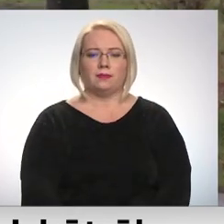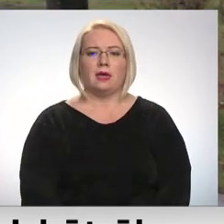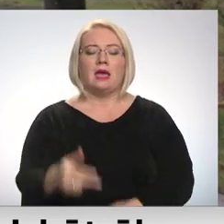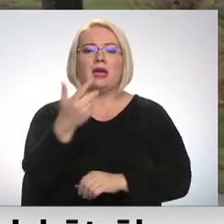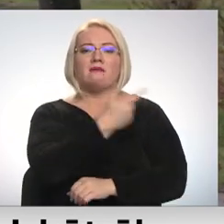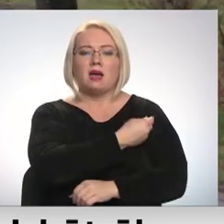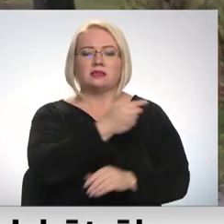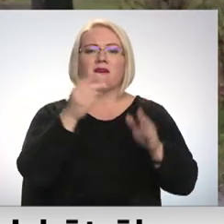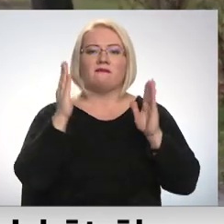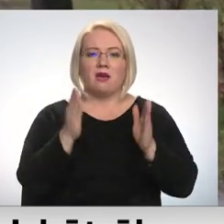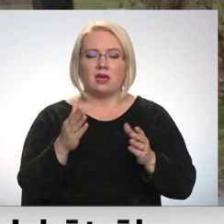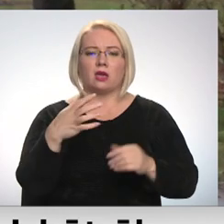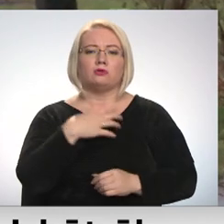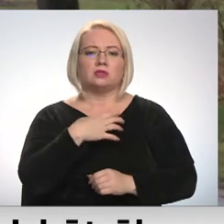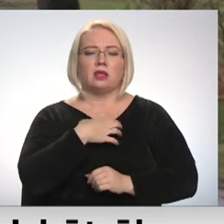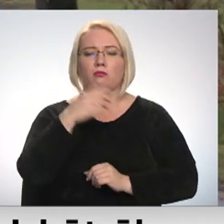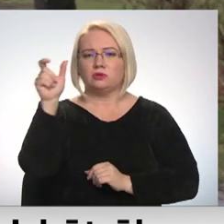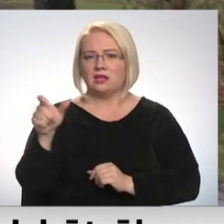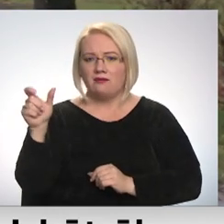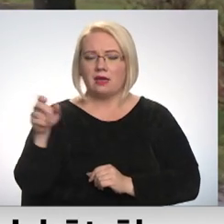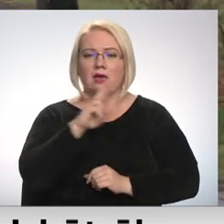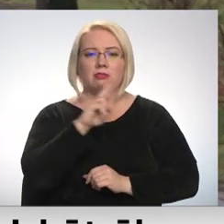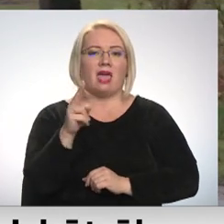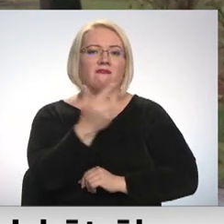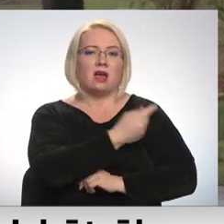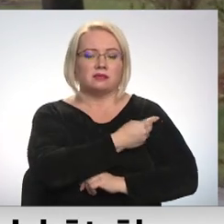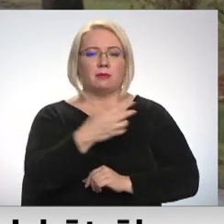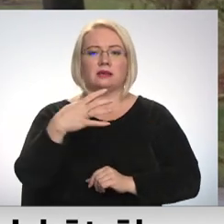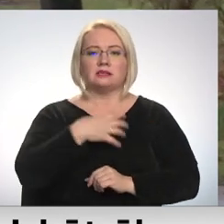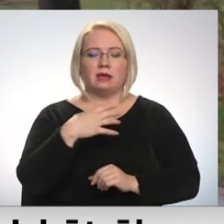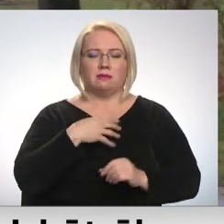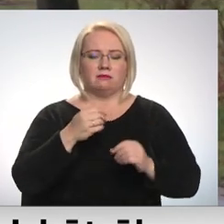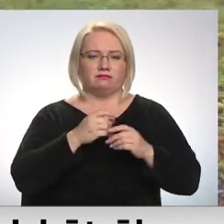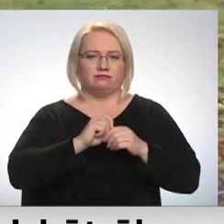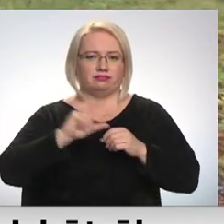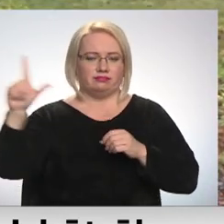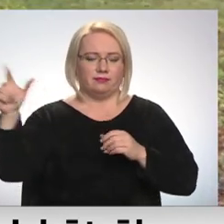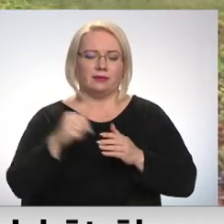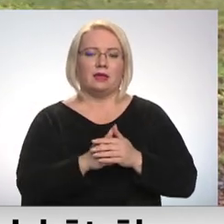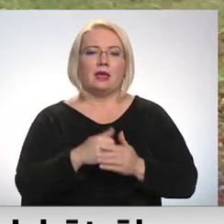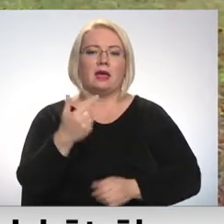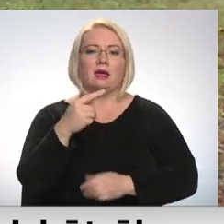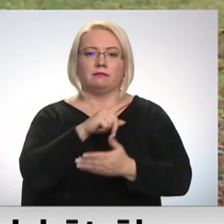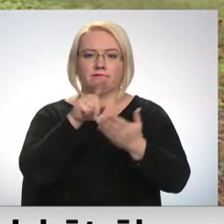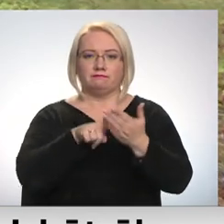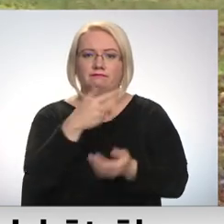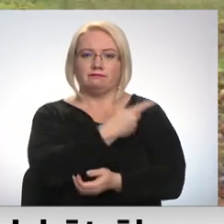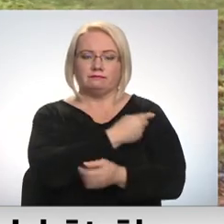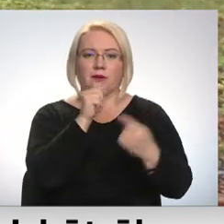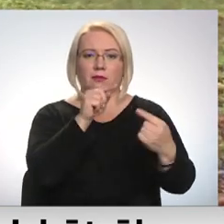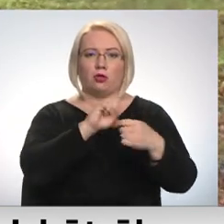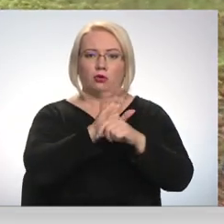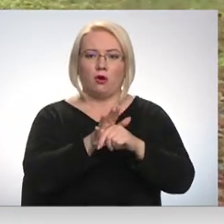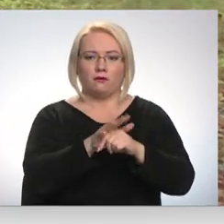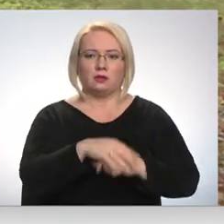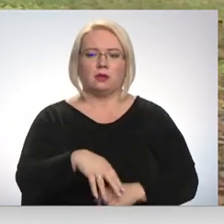Vakcinēties vajag, jo slimo cilvēki, un ja nevakcinēsimies, tad slimo būs vēl vairāk. Vakcinējāties pret Covid. Nē,